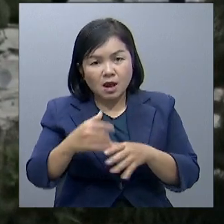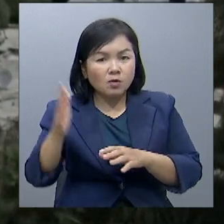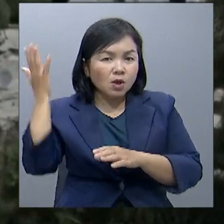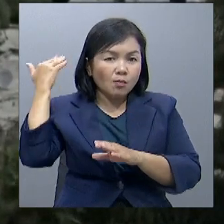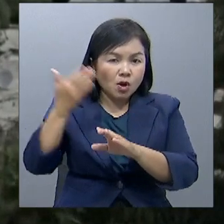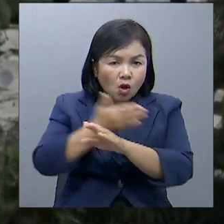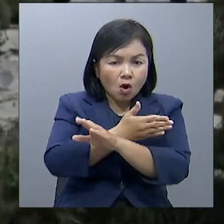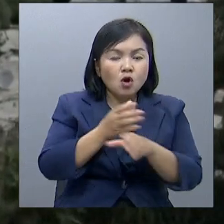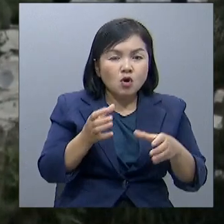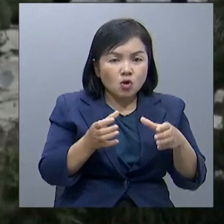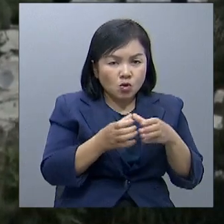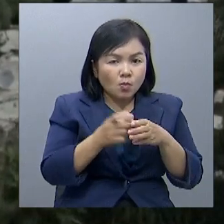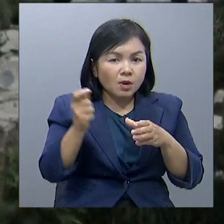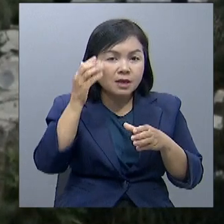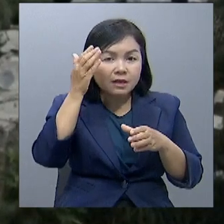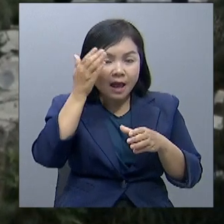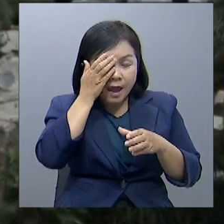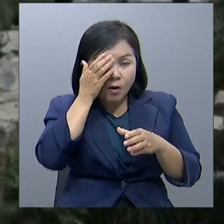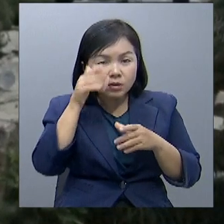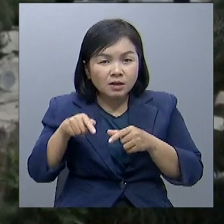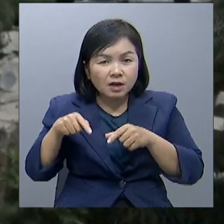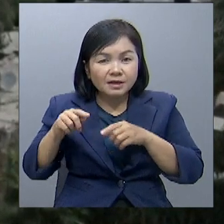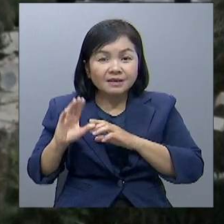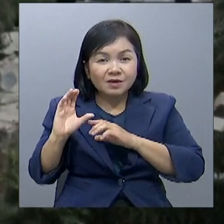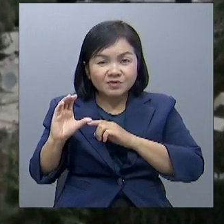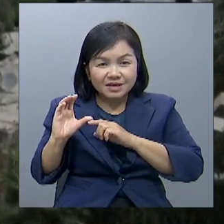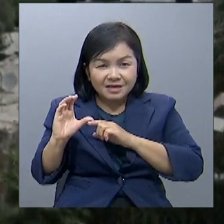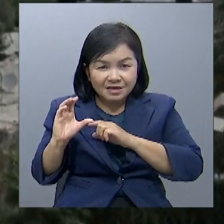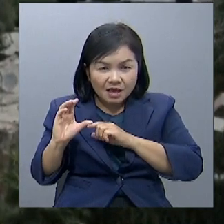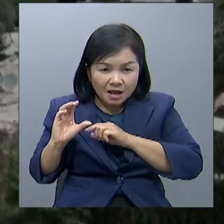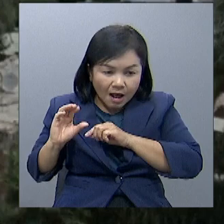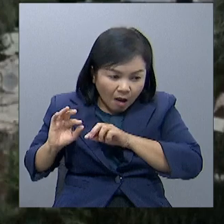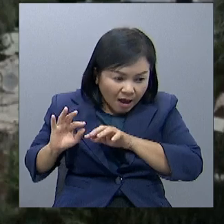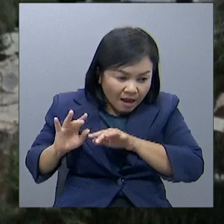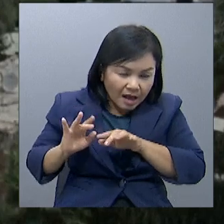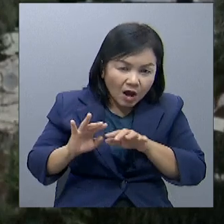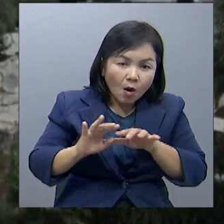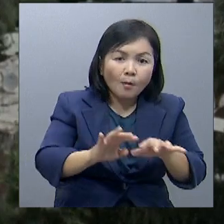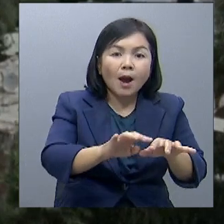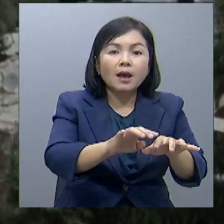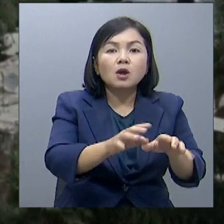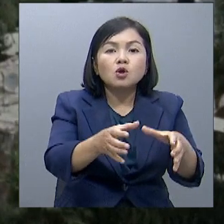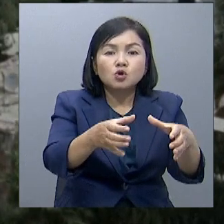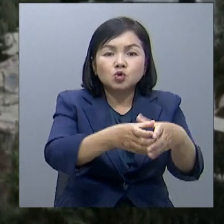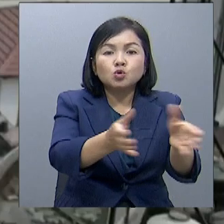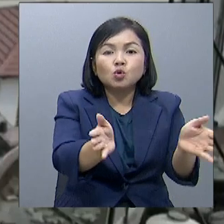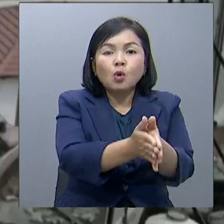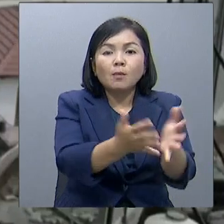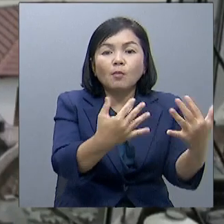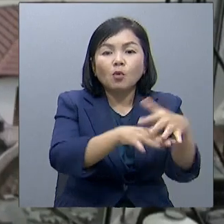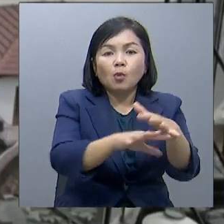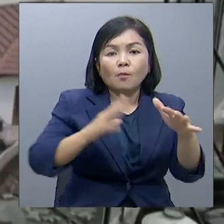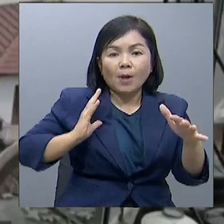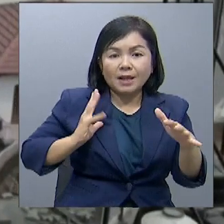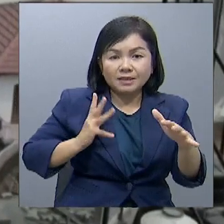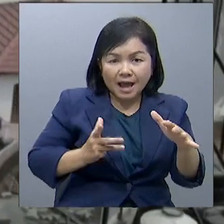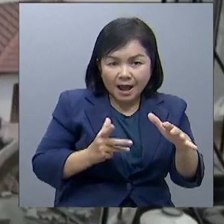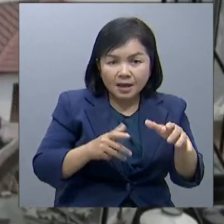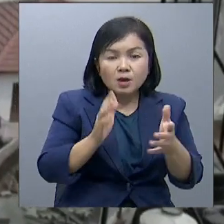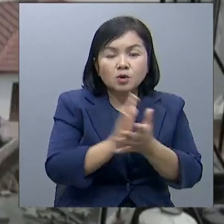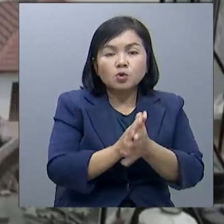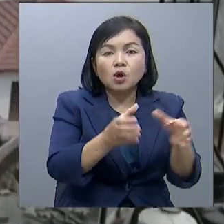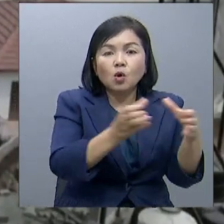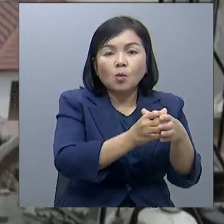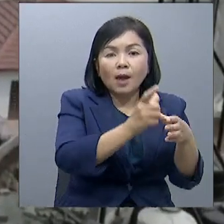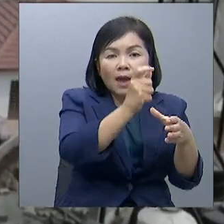อิสราเอลเริ่มขยับขยายจากแอเรีย Cเข้าไปตั้งถิ่นฐานในพื้นที่ของชาวปาเลสไตน์มากขึ้นทั้งในแีย aและ